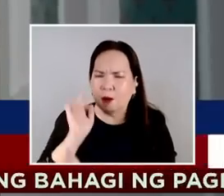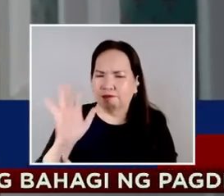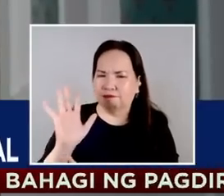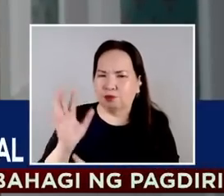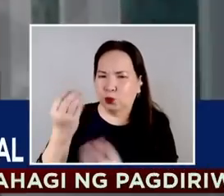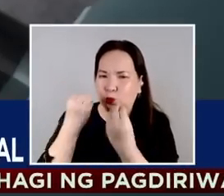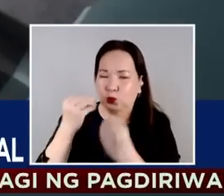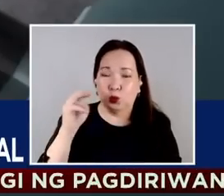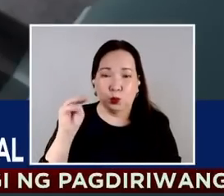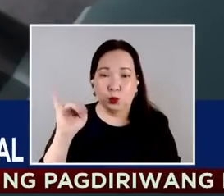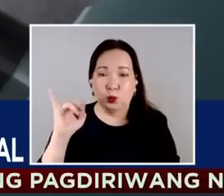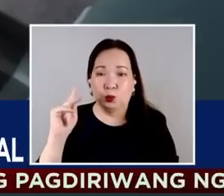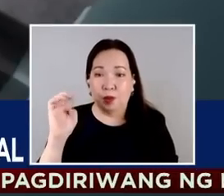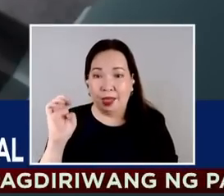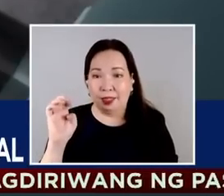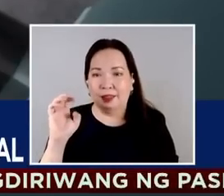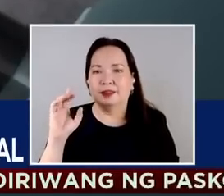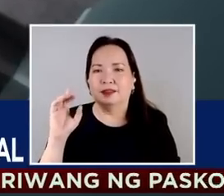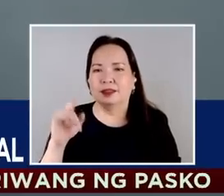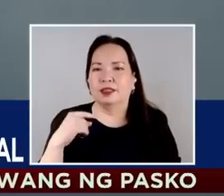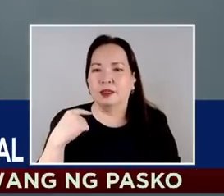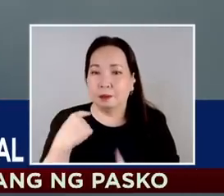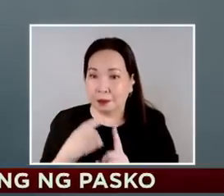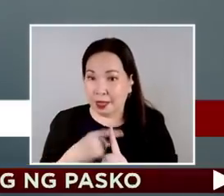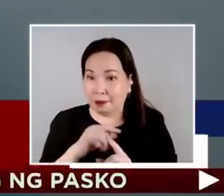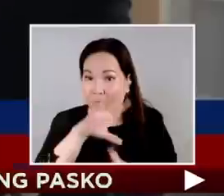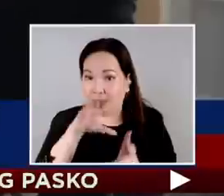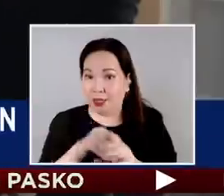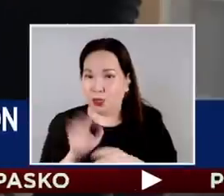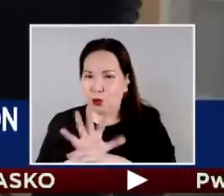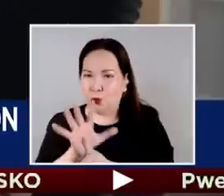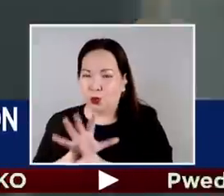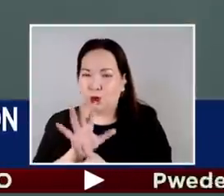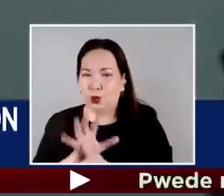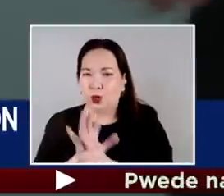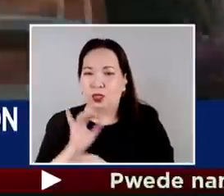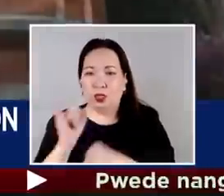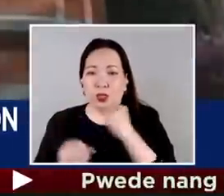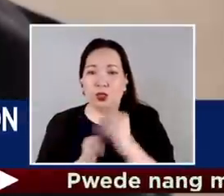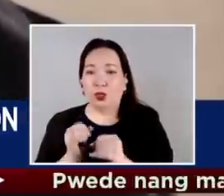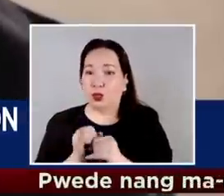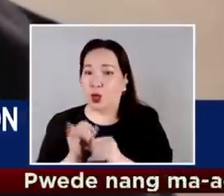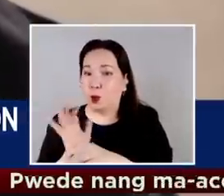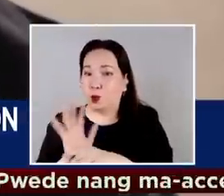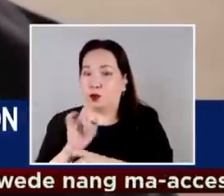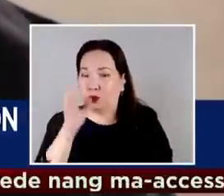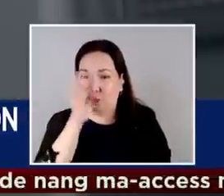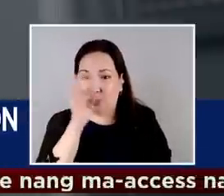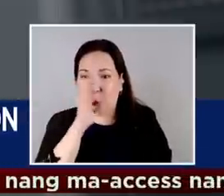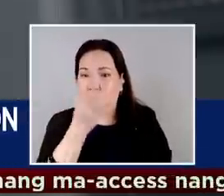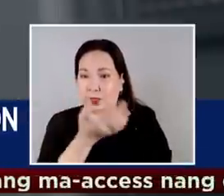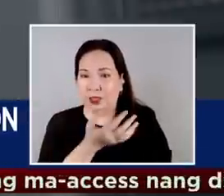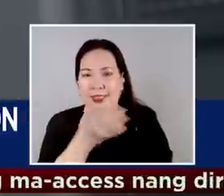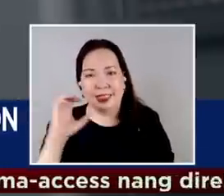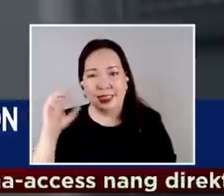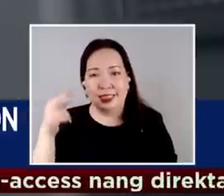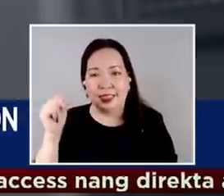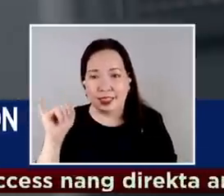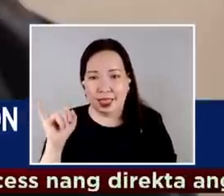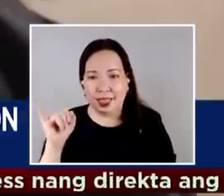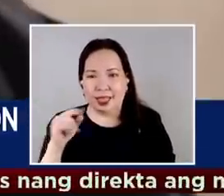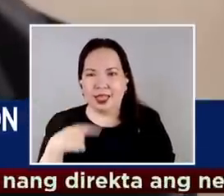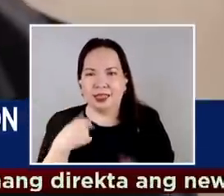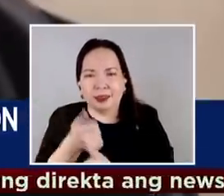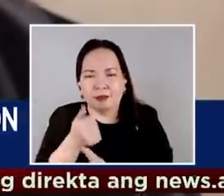Tampok din sa Q Cinema ang pinag-uusapang international movies ng 2 Pinay na aktres. Bida si Chai Funesher bilang Pinay na albularyo sa